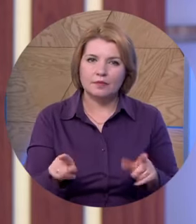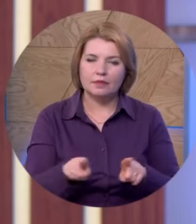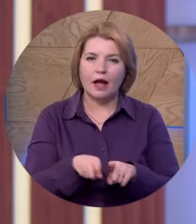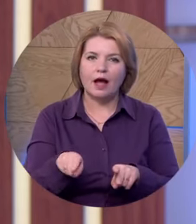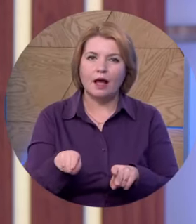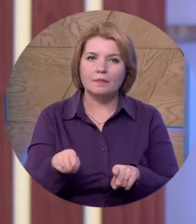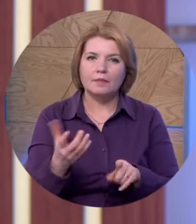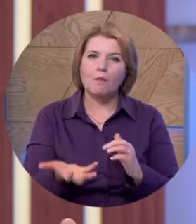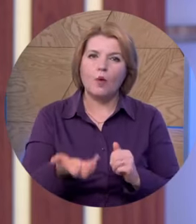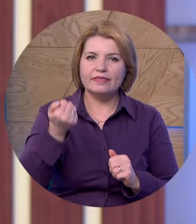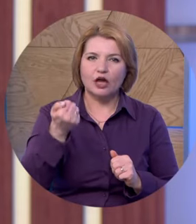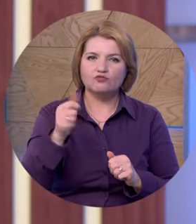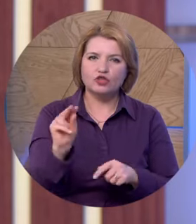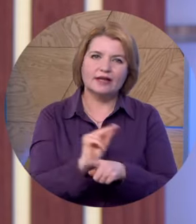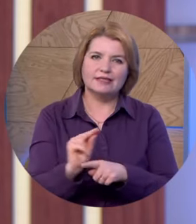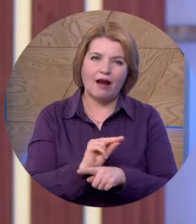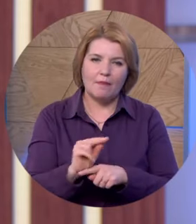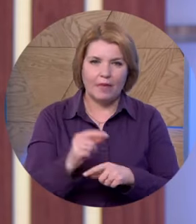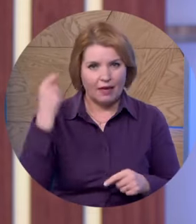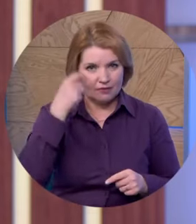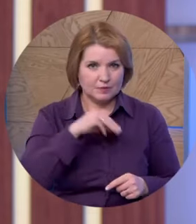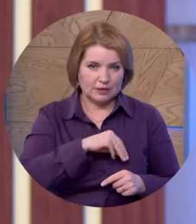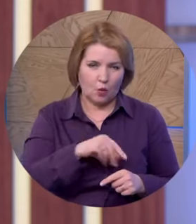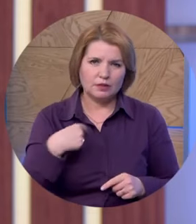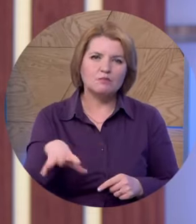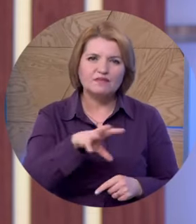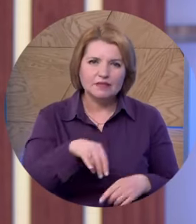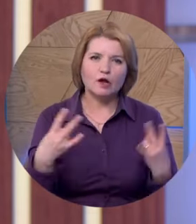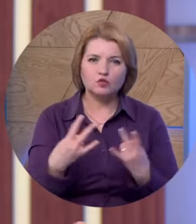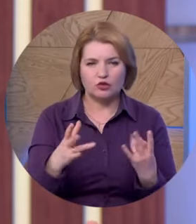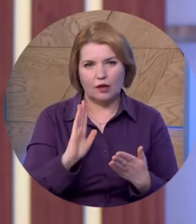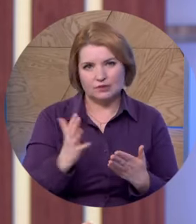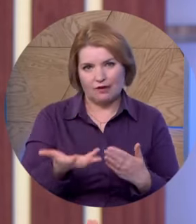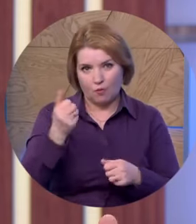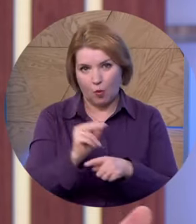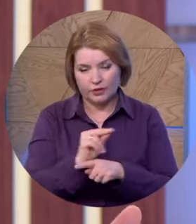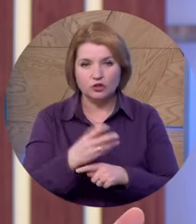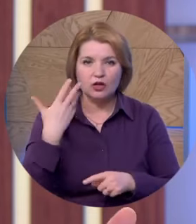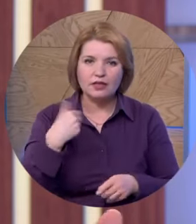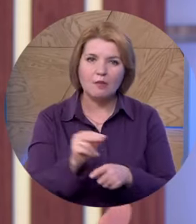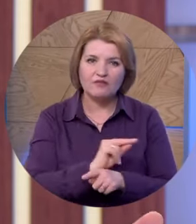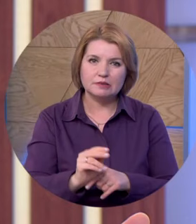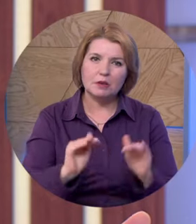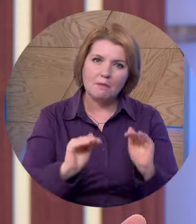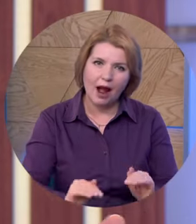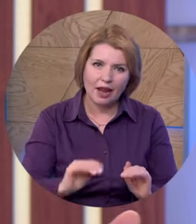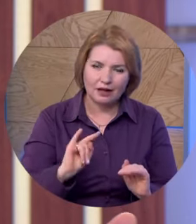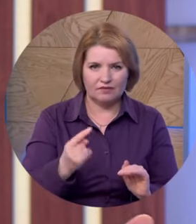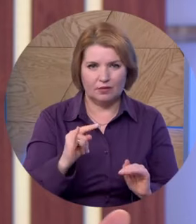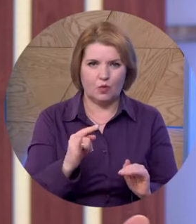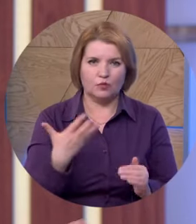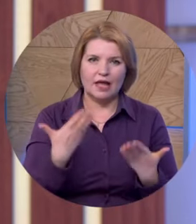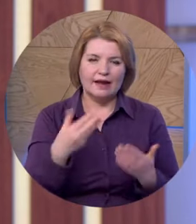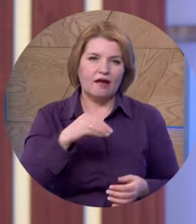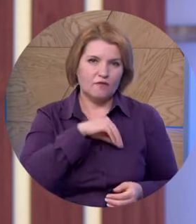терапией, поддерживающей психологией. Мы все нуждаемся в поддержке, абсолютно безусловно. Точно. И когда мы воспитываем ребенка маленького или даже воспитываем ребенка внутреннего